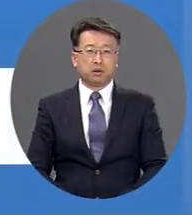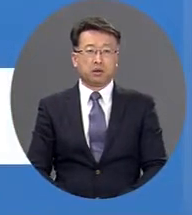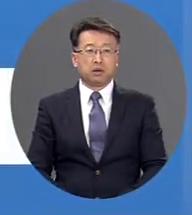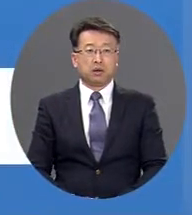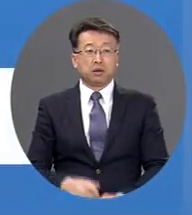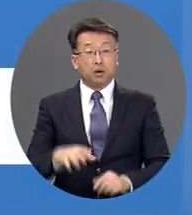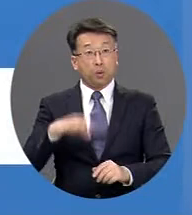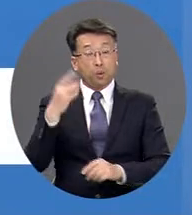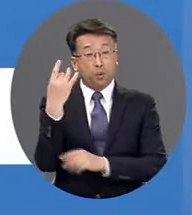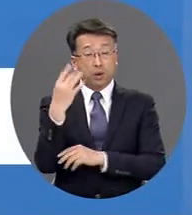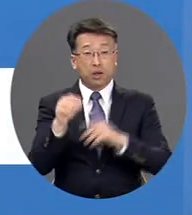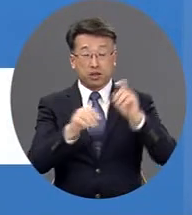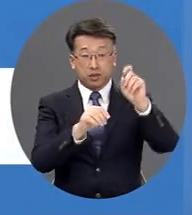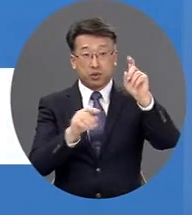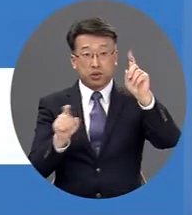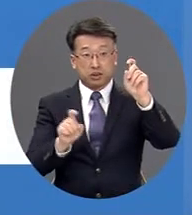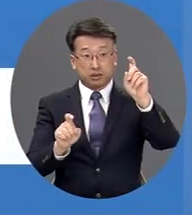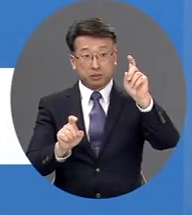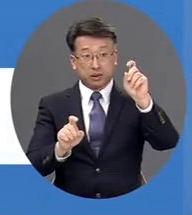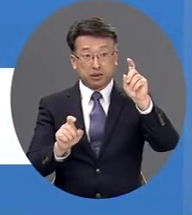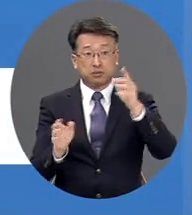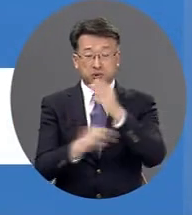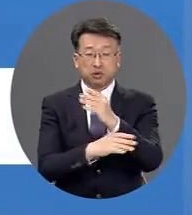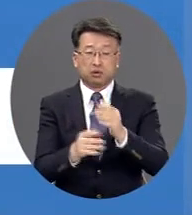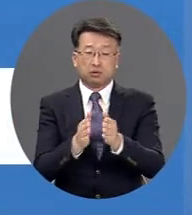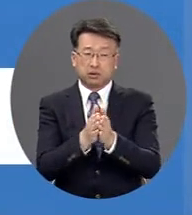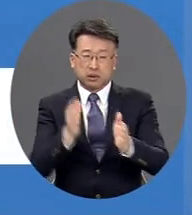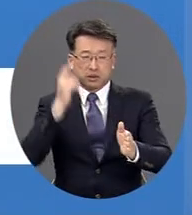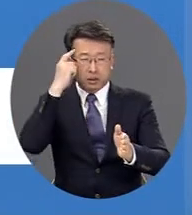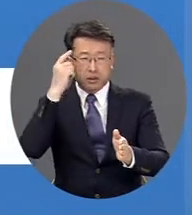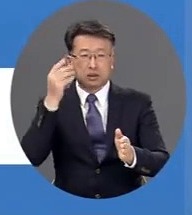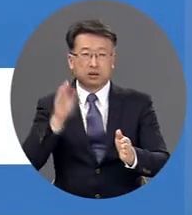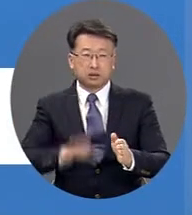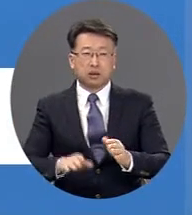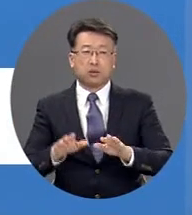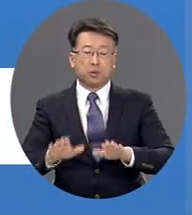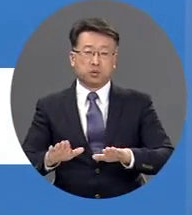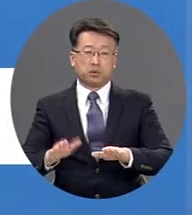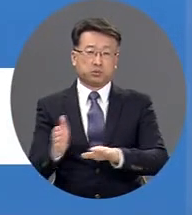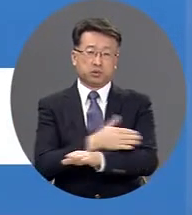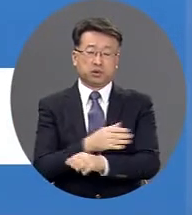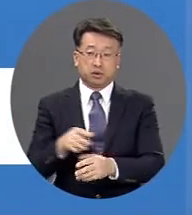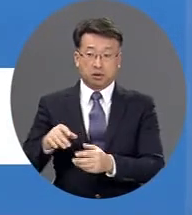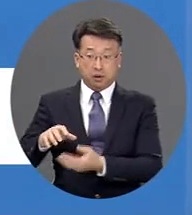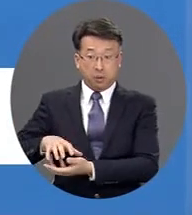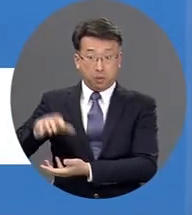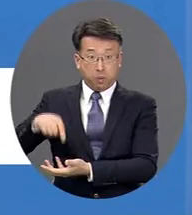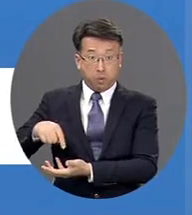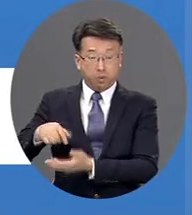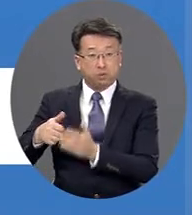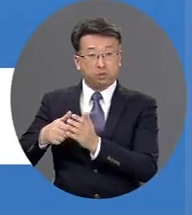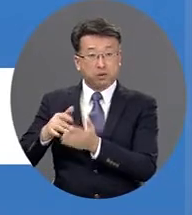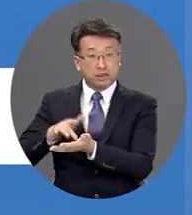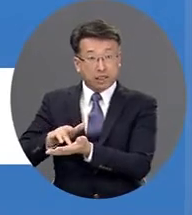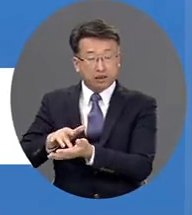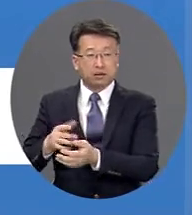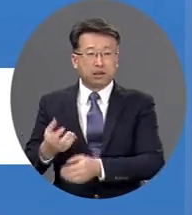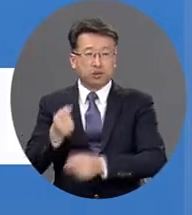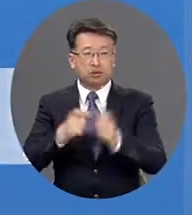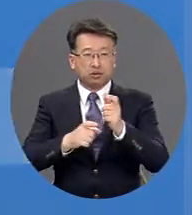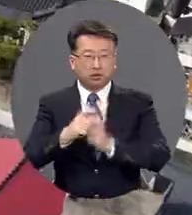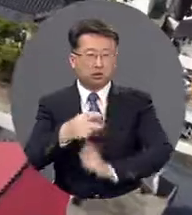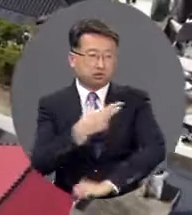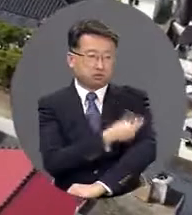당초에 11월 10일부터 시행 예정이었었는데 오늘부터 보유 물량 내에서 추가 접종을